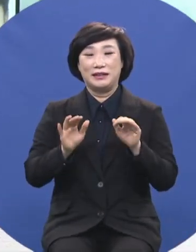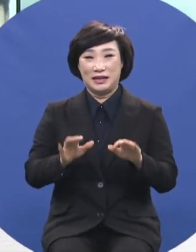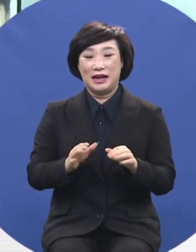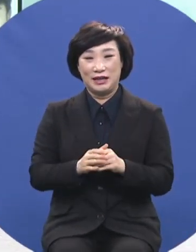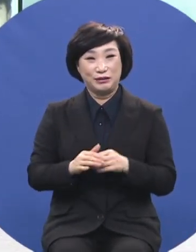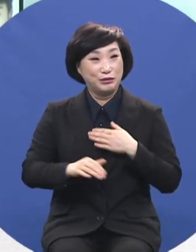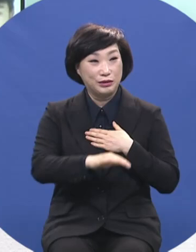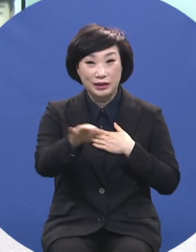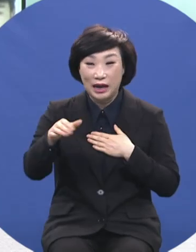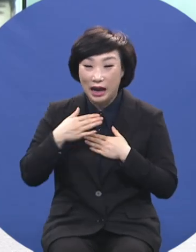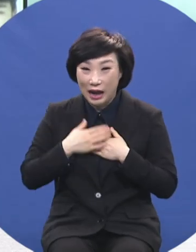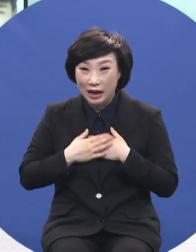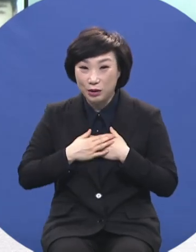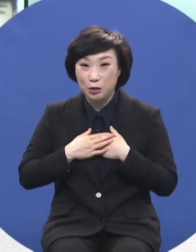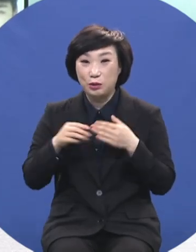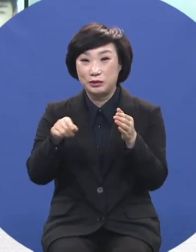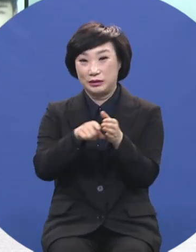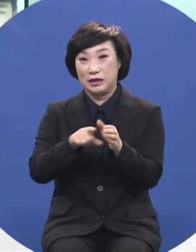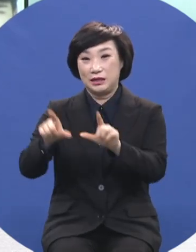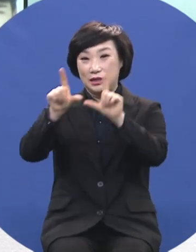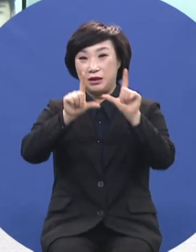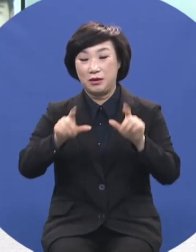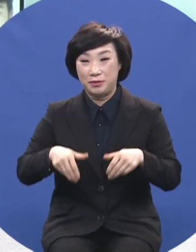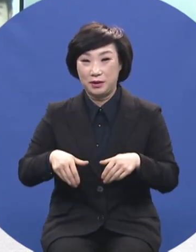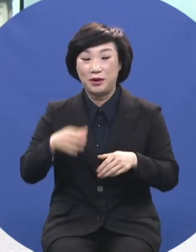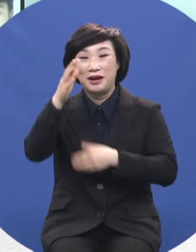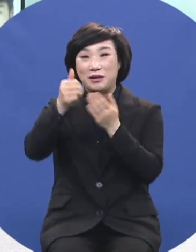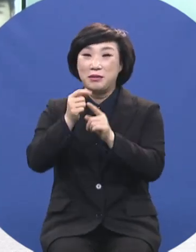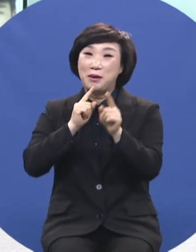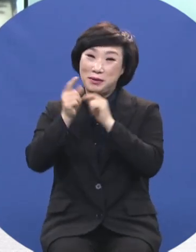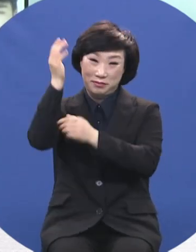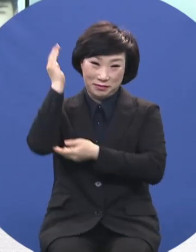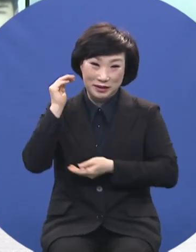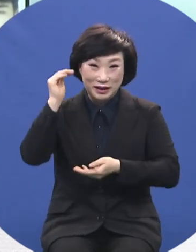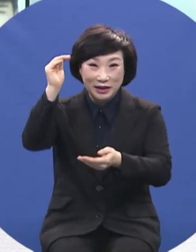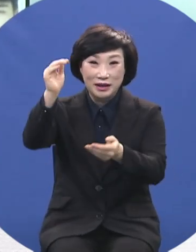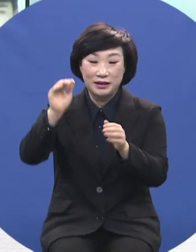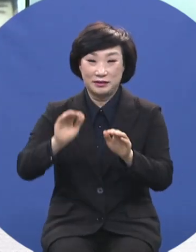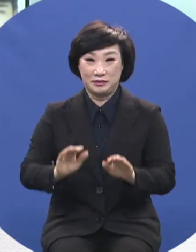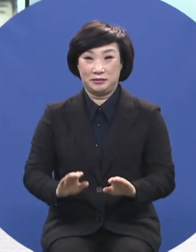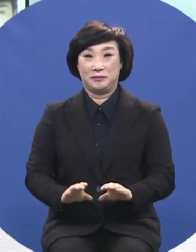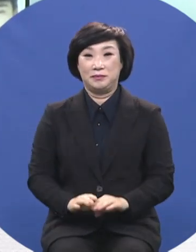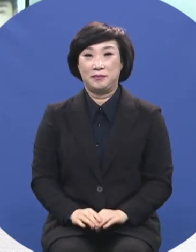알고 신앙생활을 하고 오늘 말씀을 전합니다.